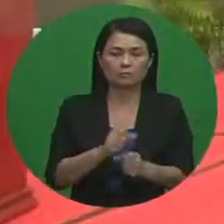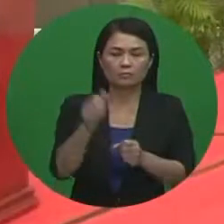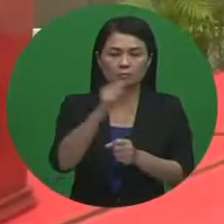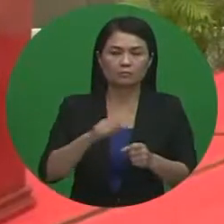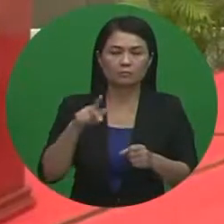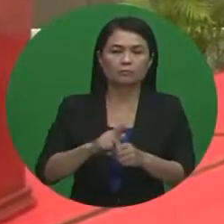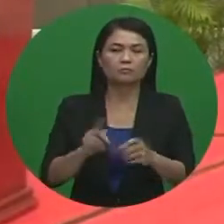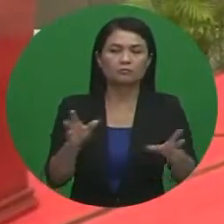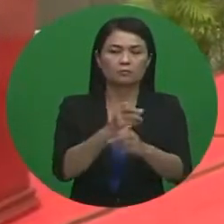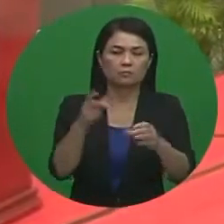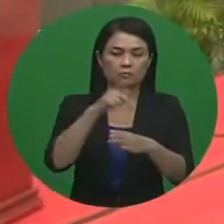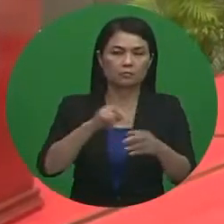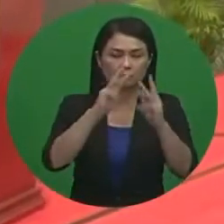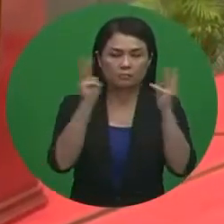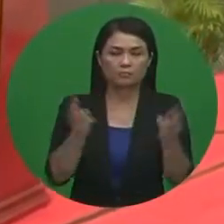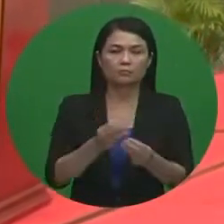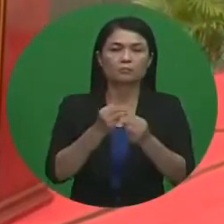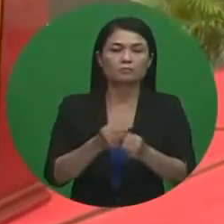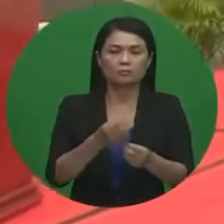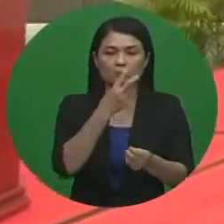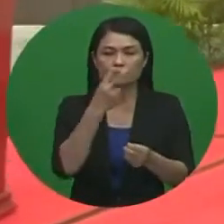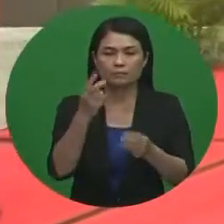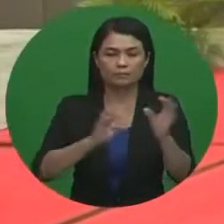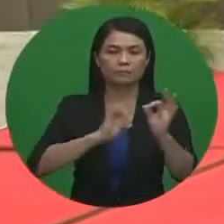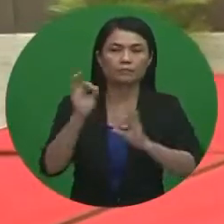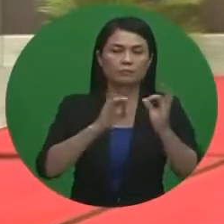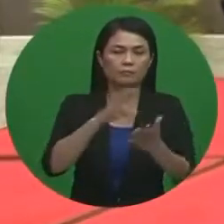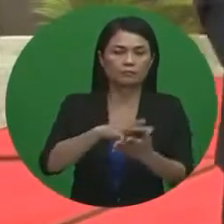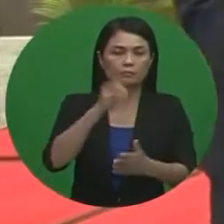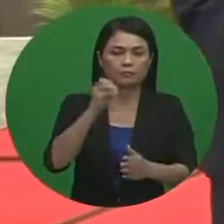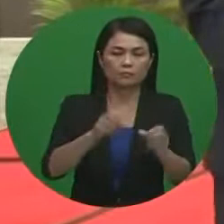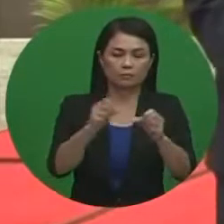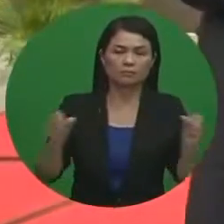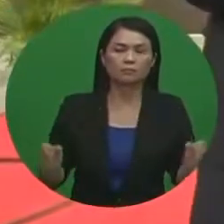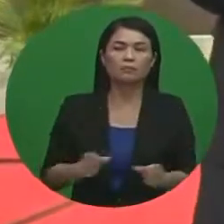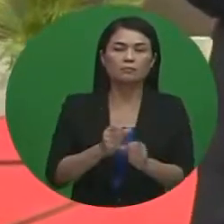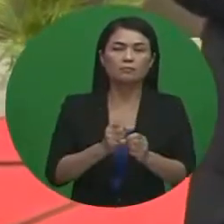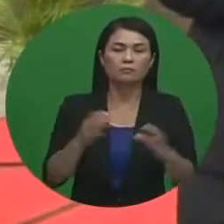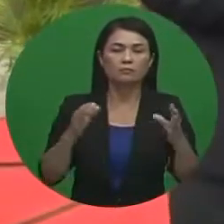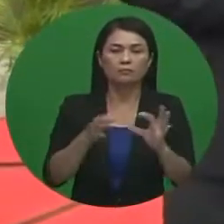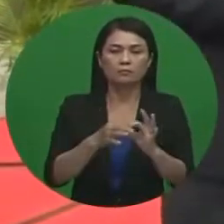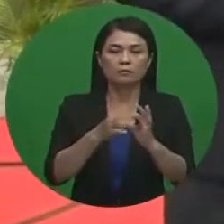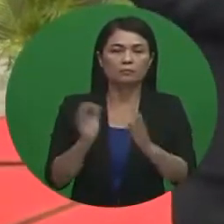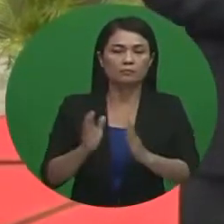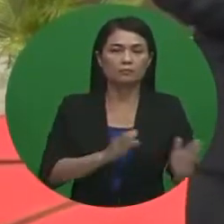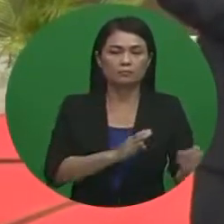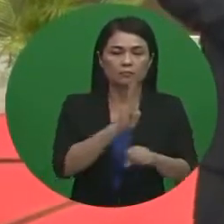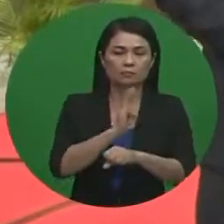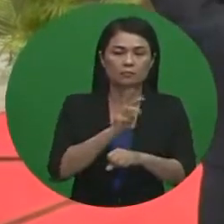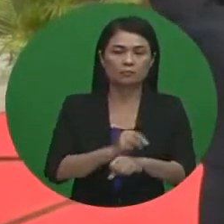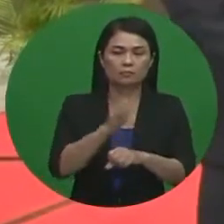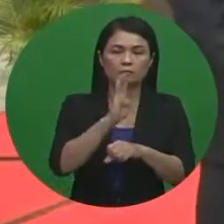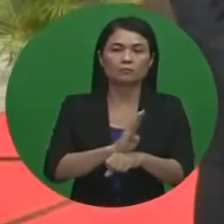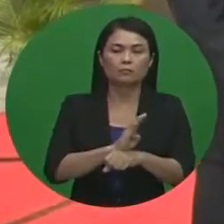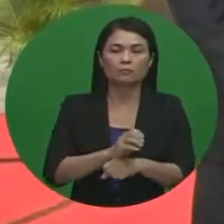កដែលបានចូលរួមសិក្ខាសាលាស្ដីពីការត្រួតពិនិត្យវិយតម្លៃនិងសិក្សាថ្នាក់តំបន់ដែលសហការរៀបចំដោយក្រសួងពាណិជ្ជកម្មនិងស្ថា